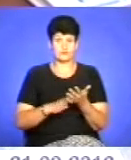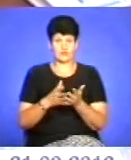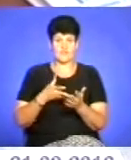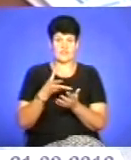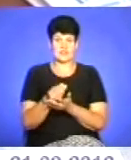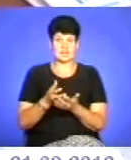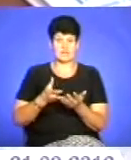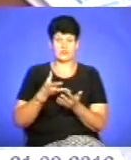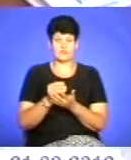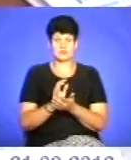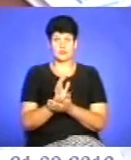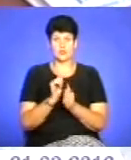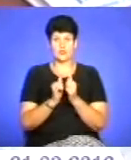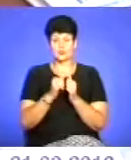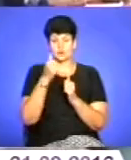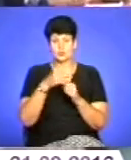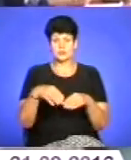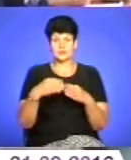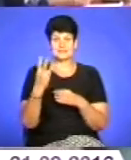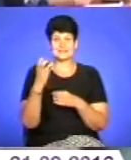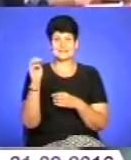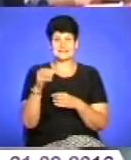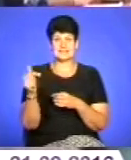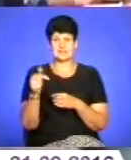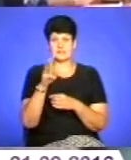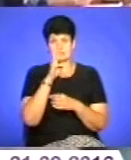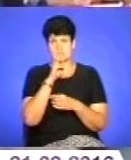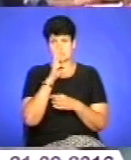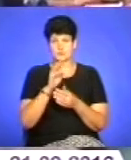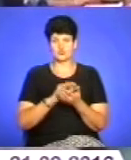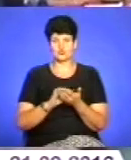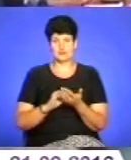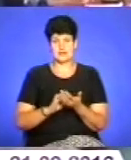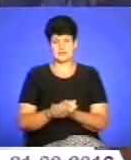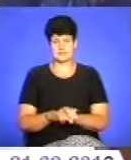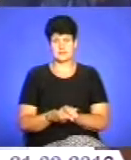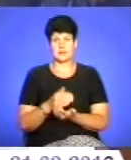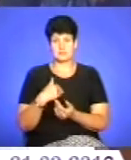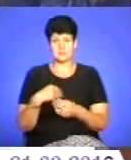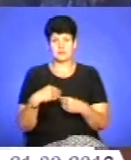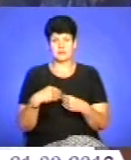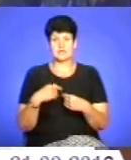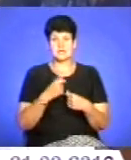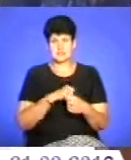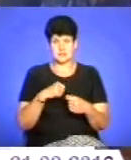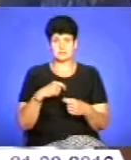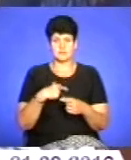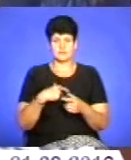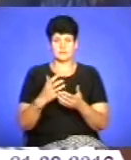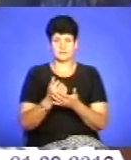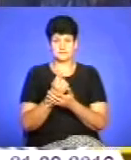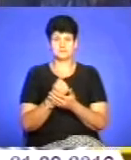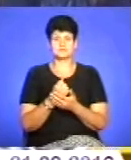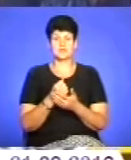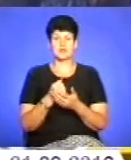газету, щороку викладаючи 300 тисяч гривень на заробітну плату журналістам. Ми даємо собі раду. Я хочу сказати, що по фінансах, щоб нам